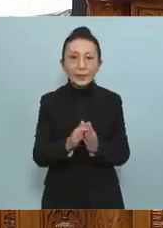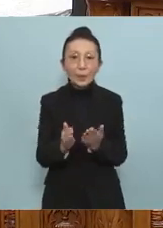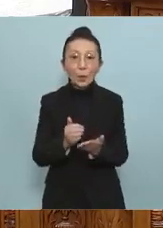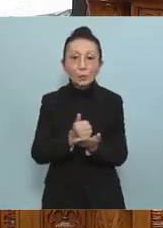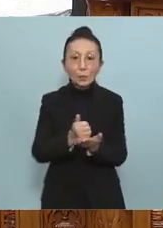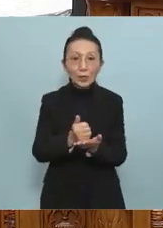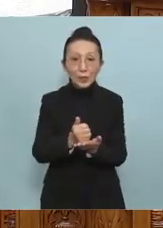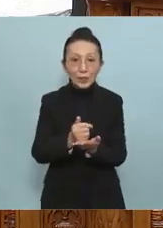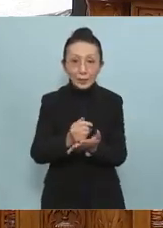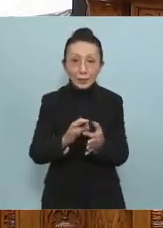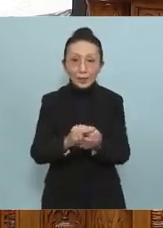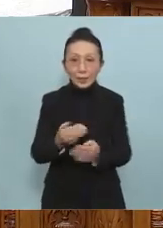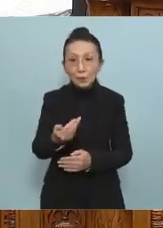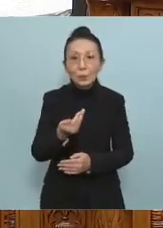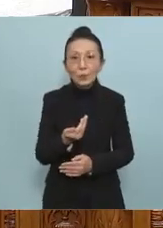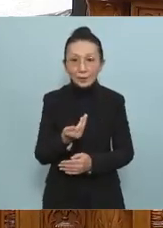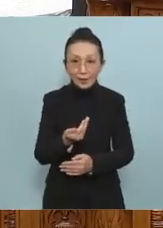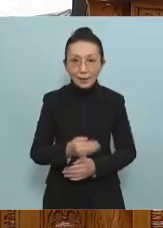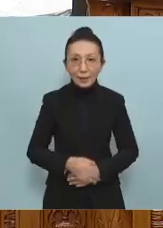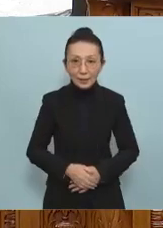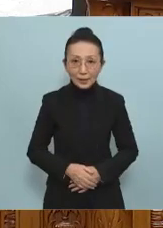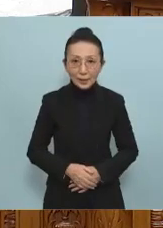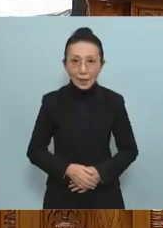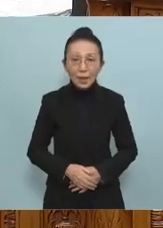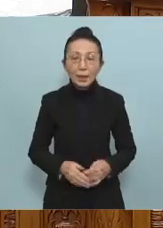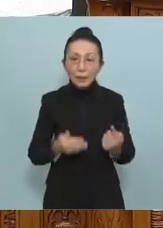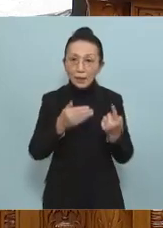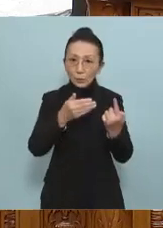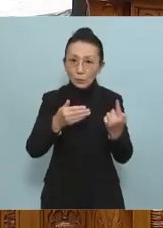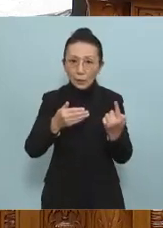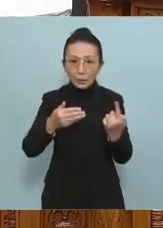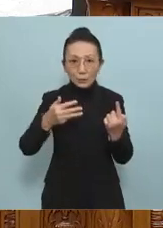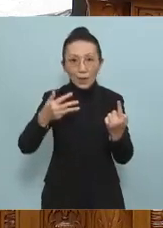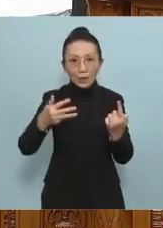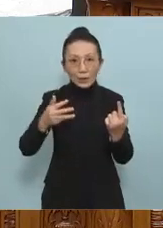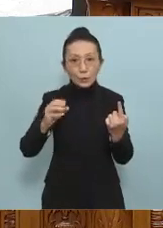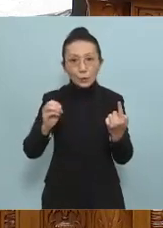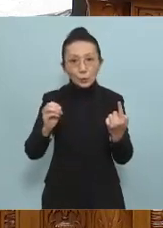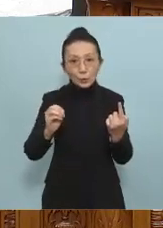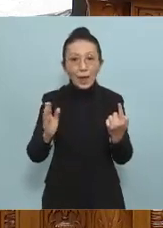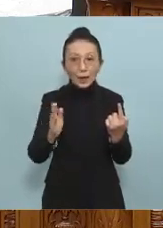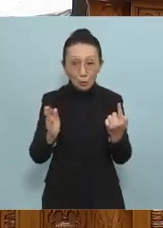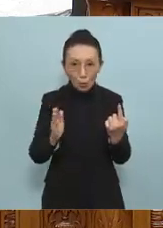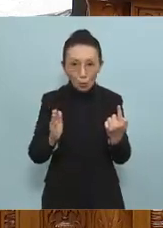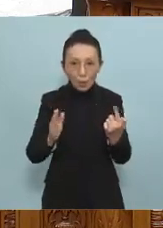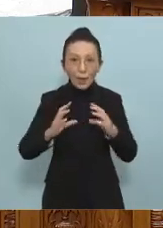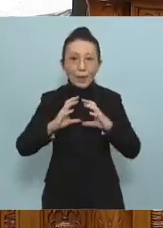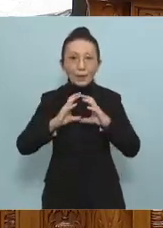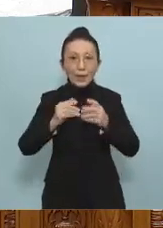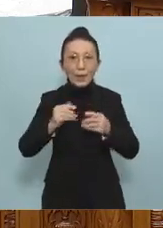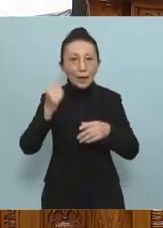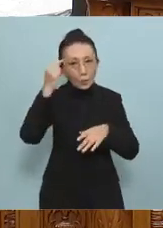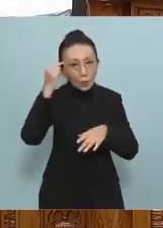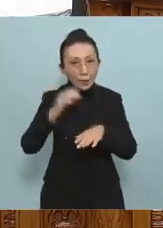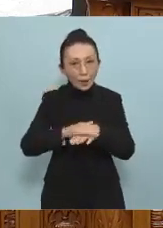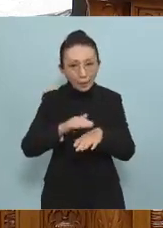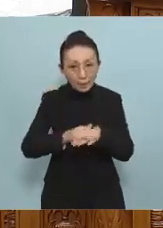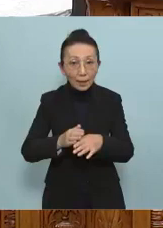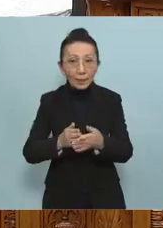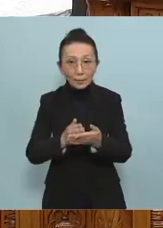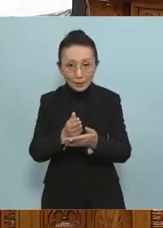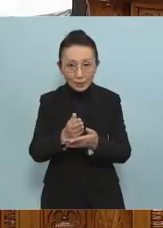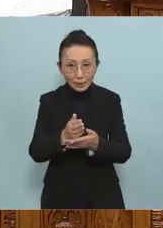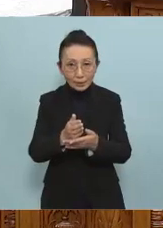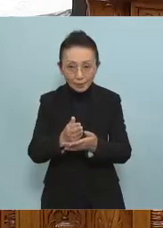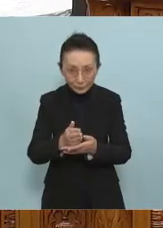尋ねがありました。1980年代以降、 世界の主流となった市場や競争に